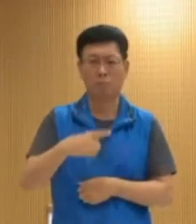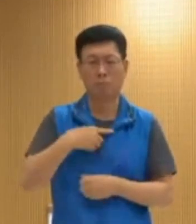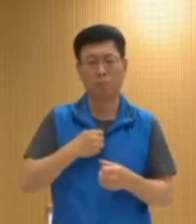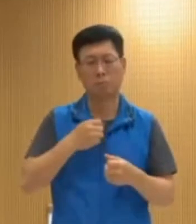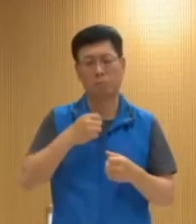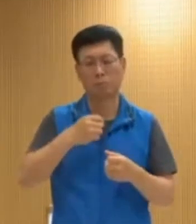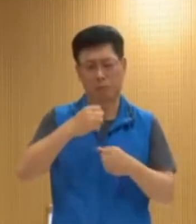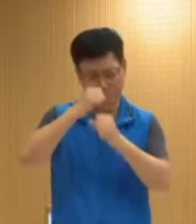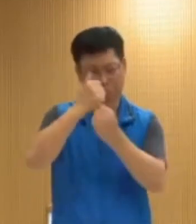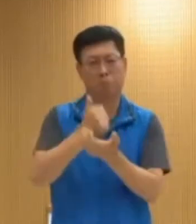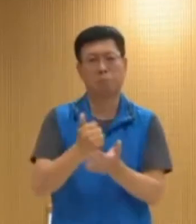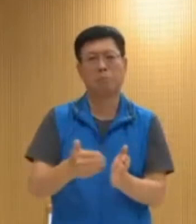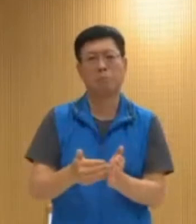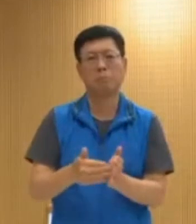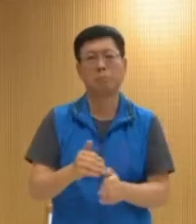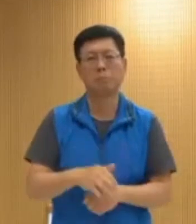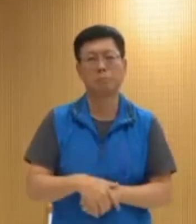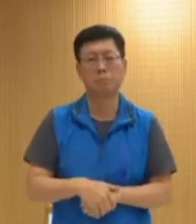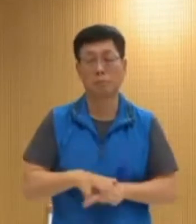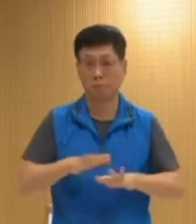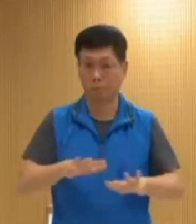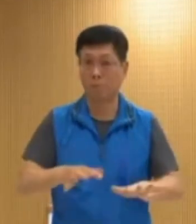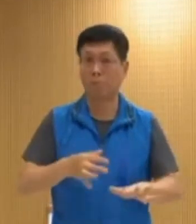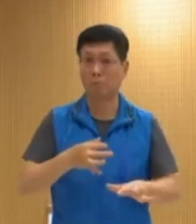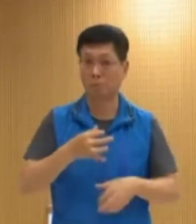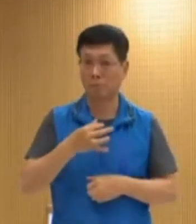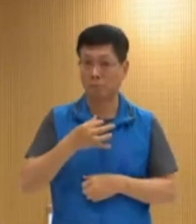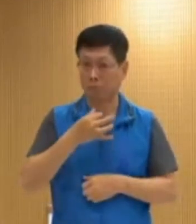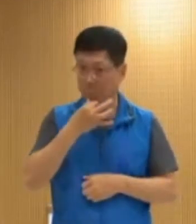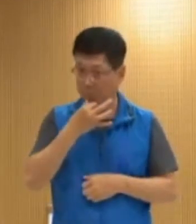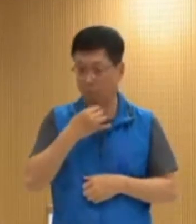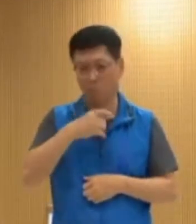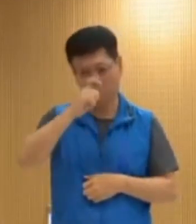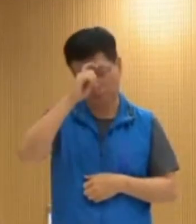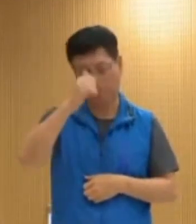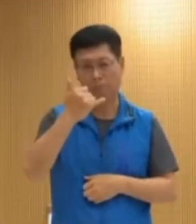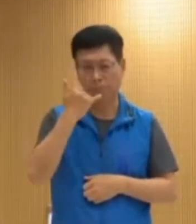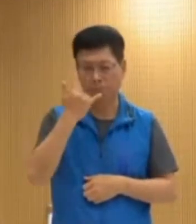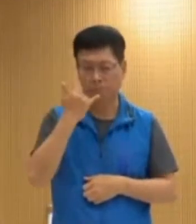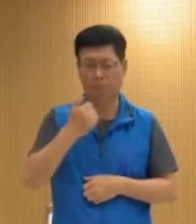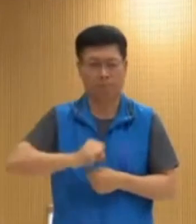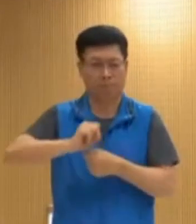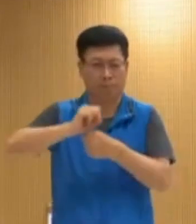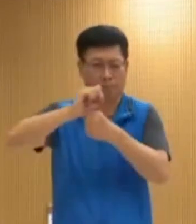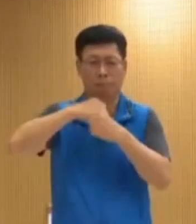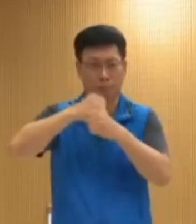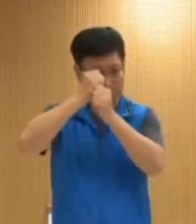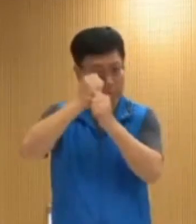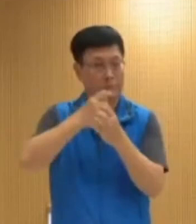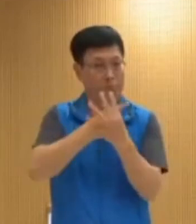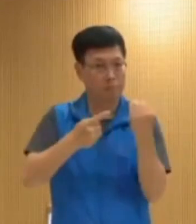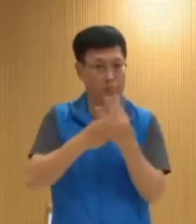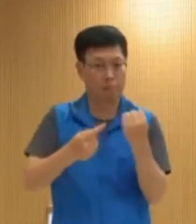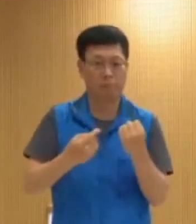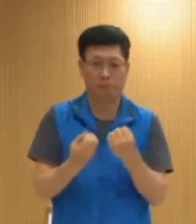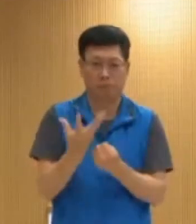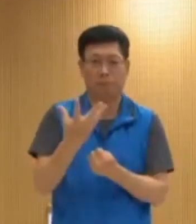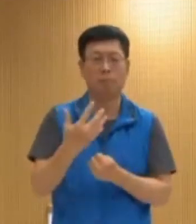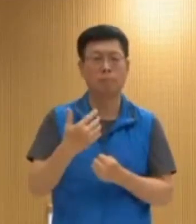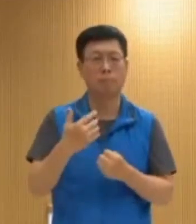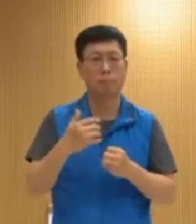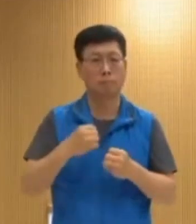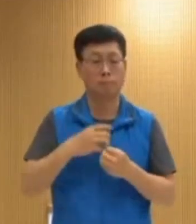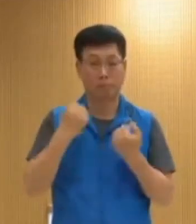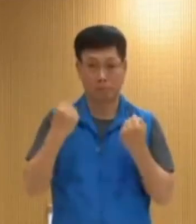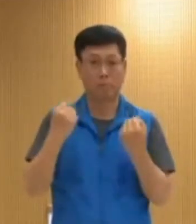确诊个案，所以为了提升我们的筛检量能，在新北